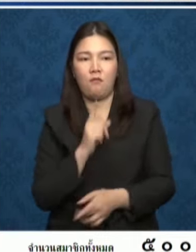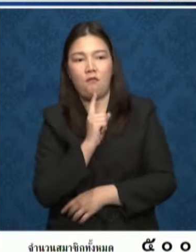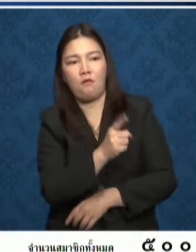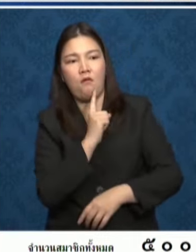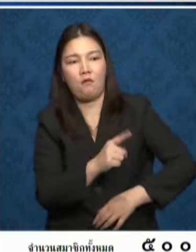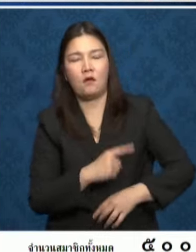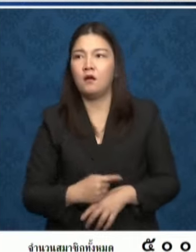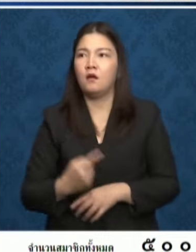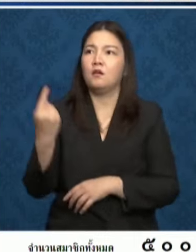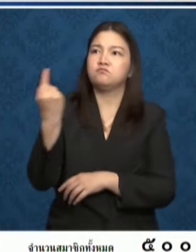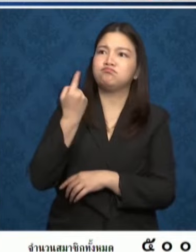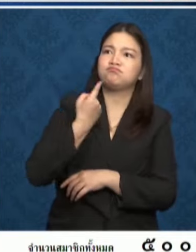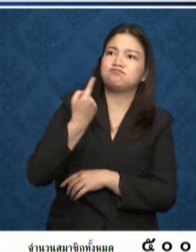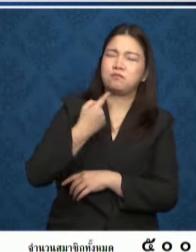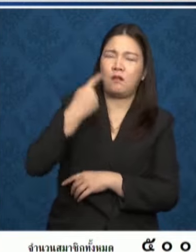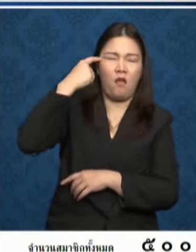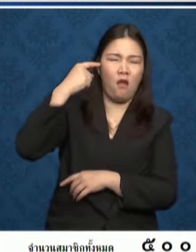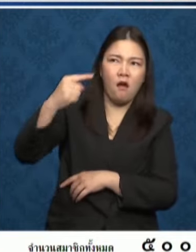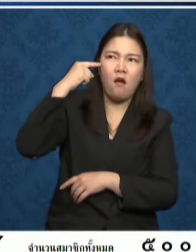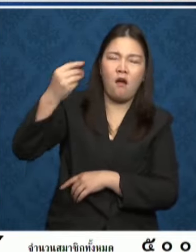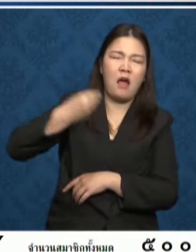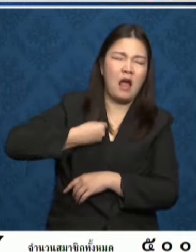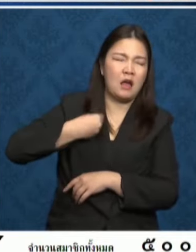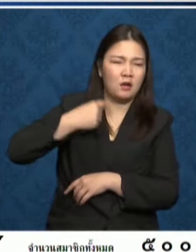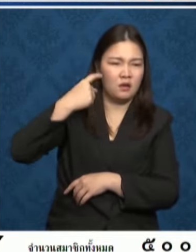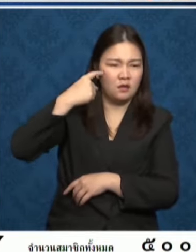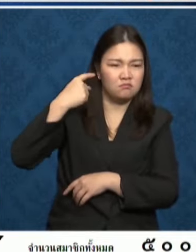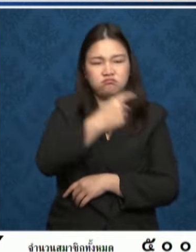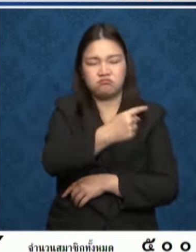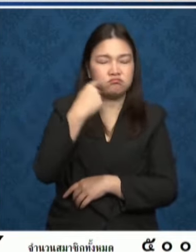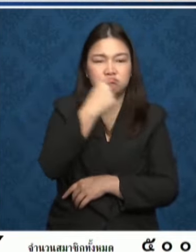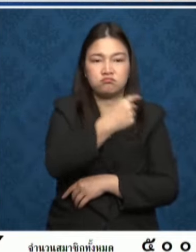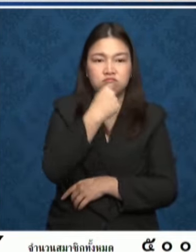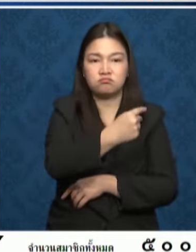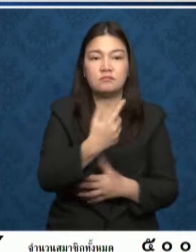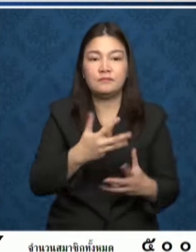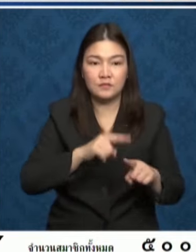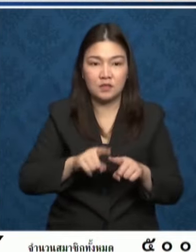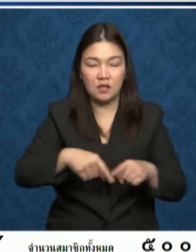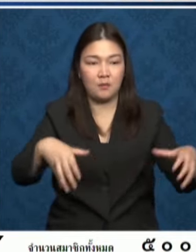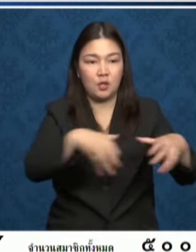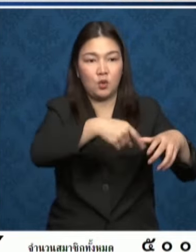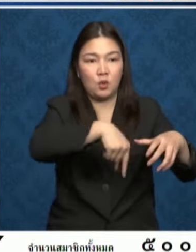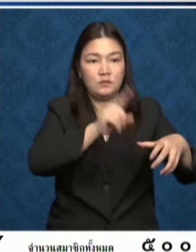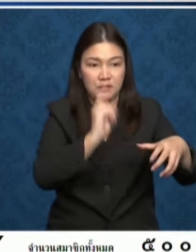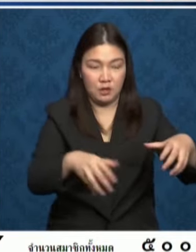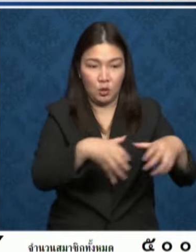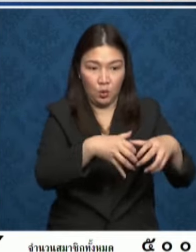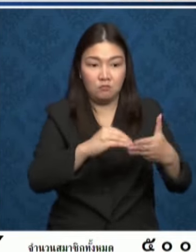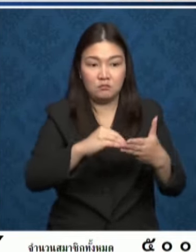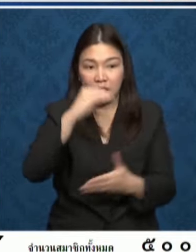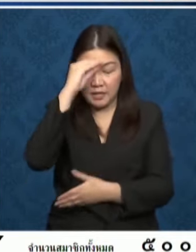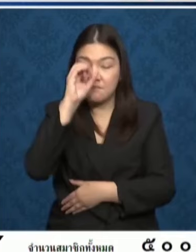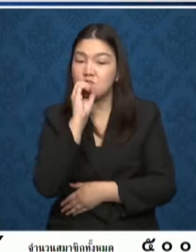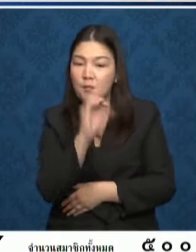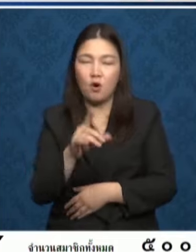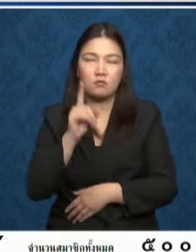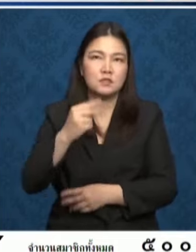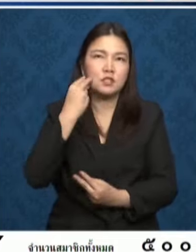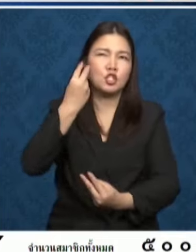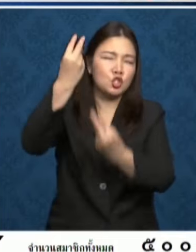โดยเฉพาะการที่ไปตอกย้ำให้แก่คนที่เป็นนักเรียนนักศึกษาในสมัย